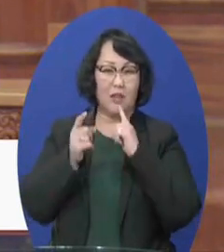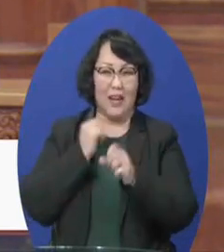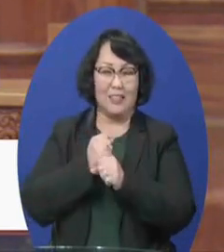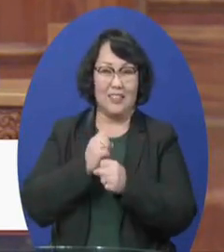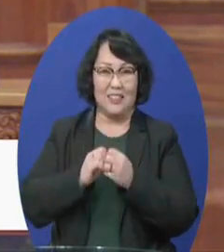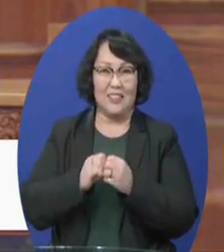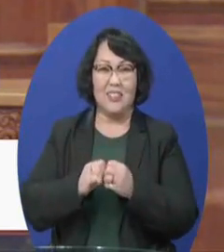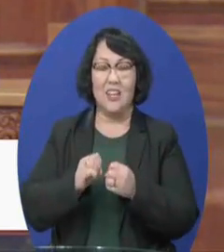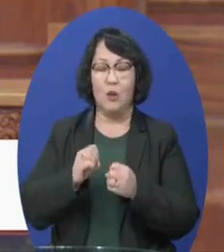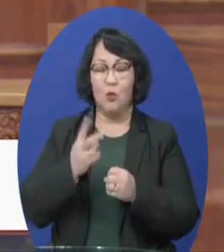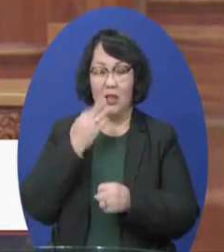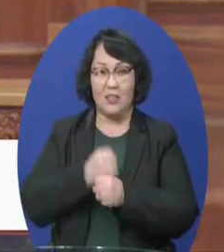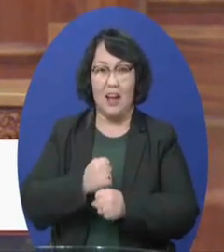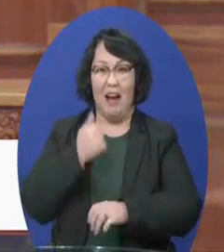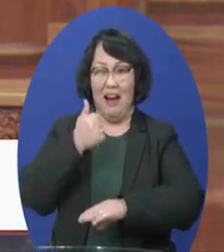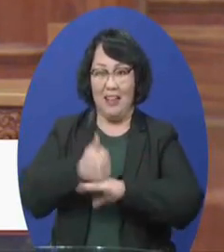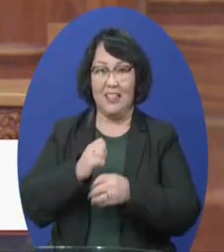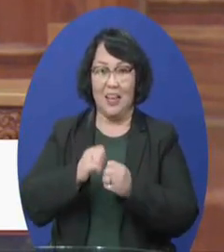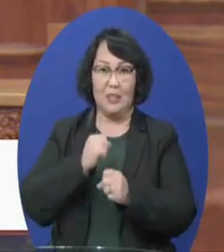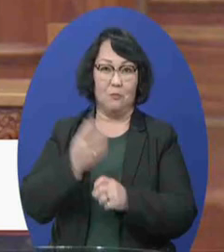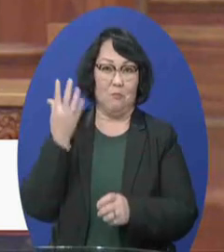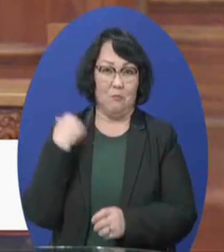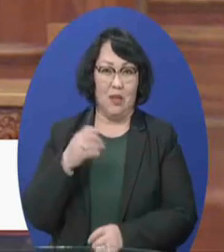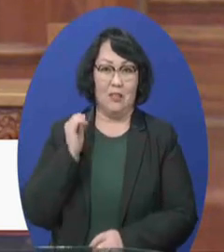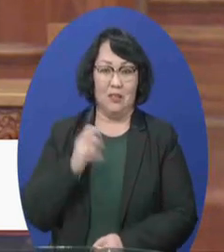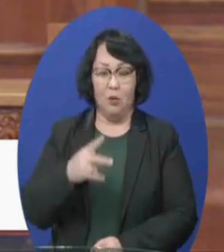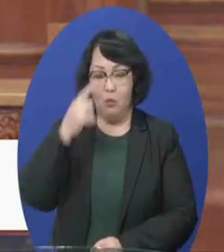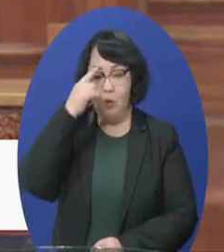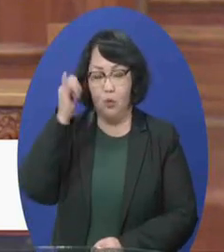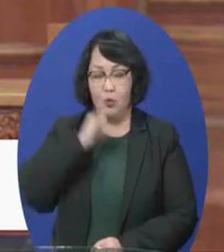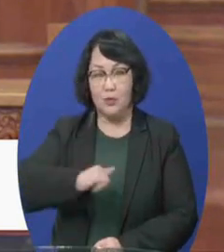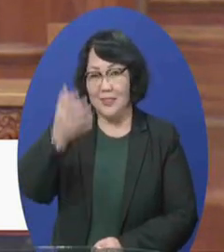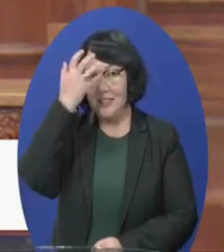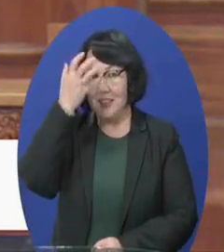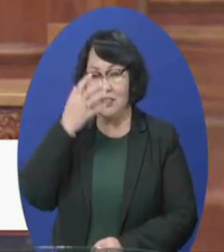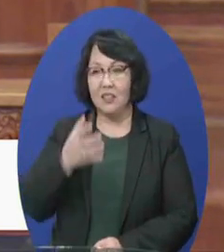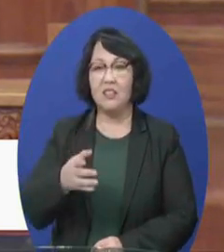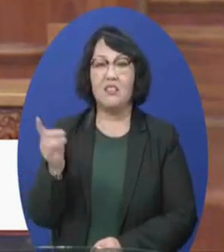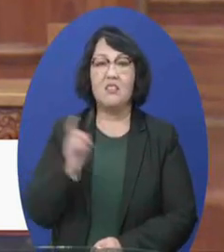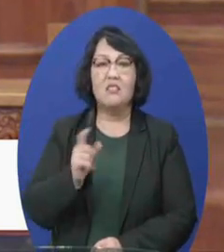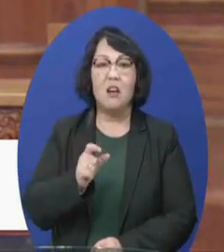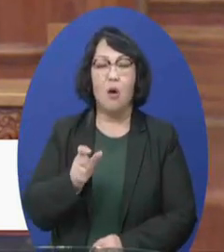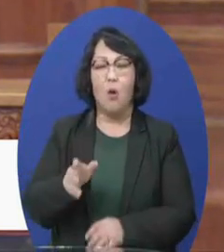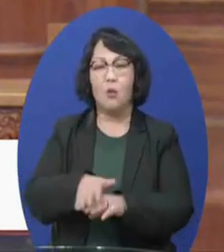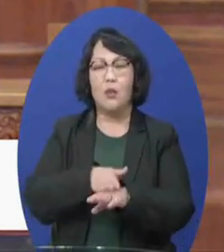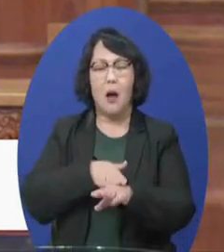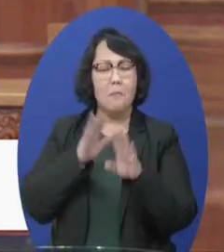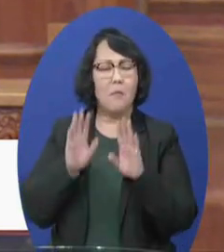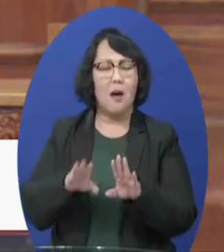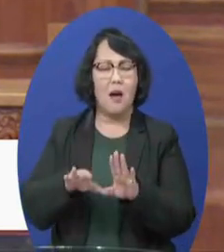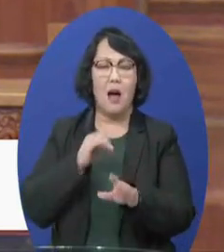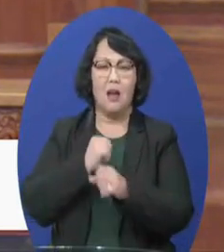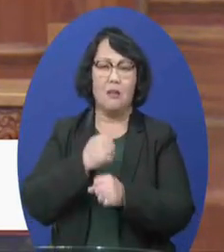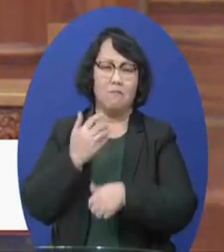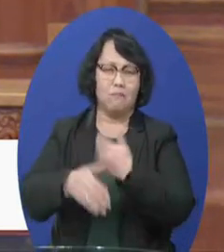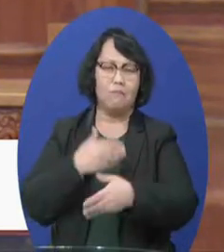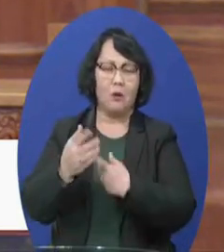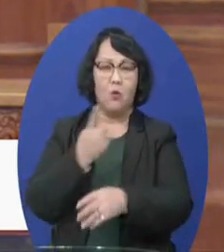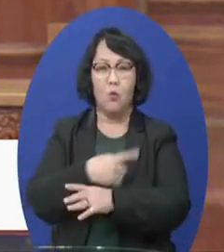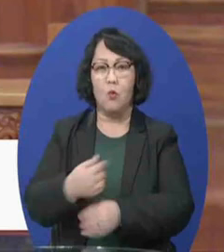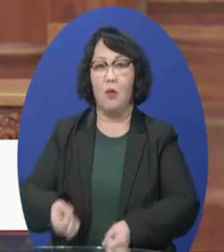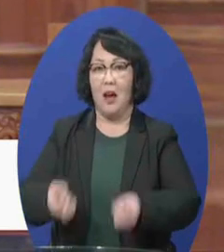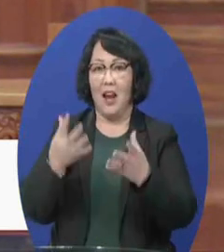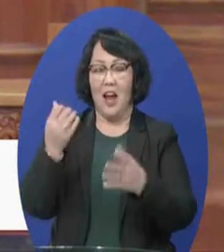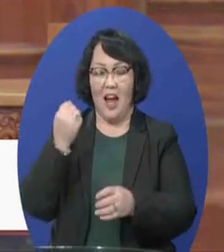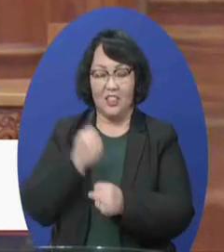бие өөрөө ахалж ажилласан байсны хувьд Монгол улсын засгийн газрын насчад урт удаан хугацаанд үр дүнтэй ажиллах ёстой хэмээн